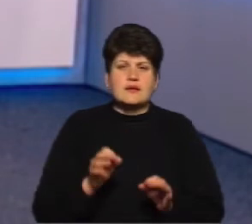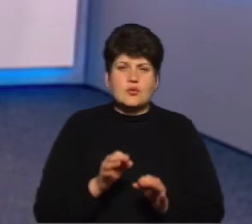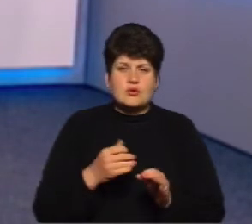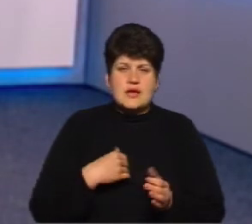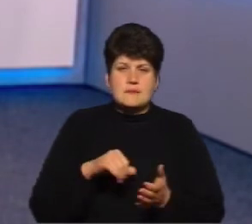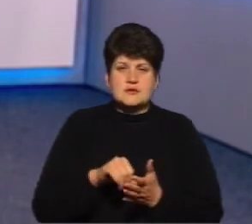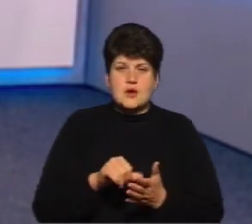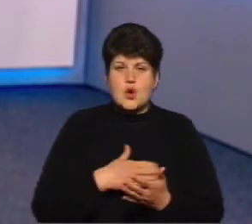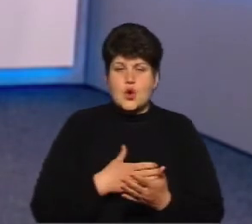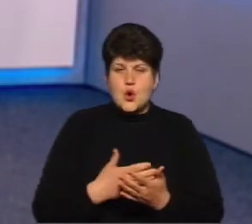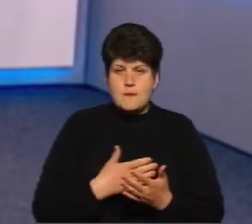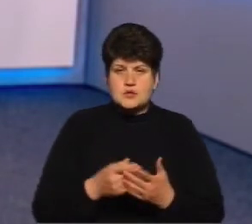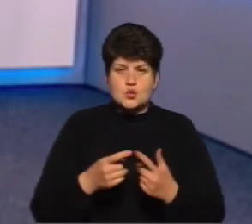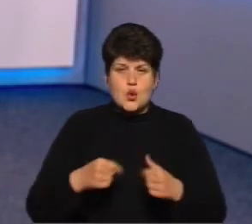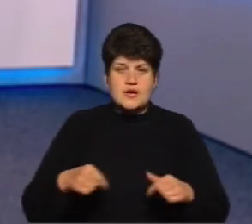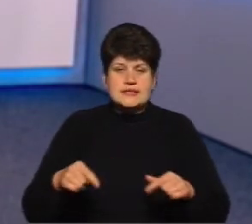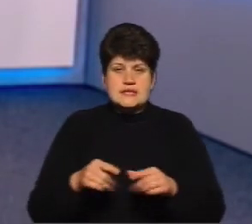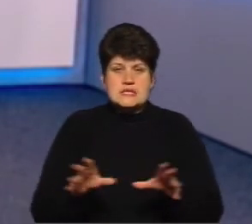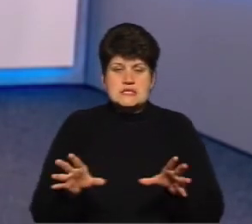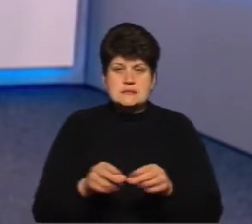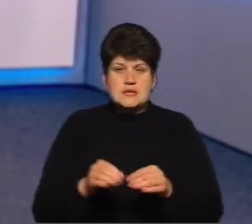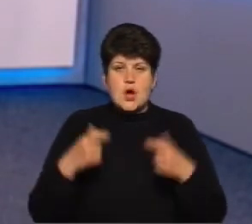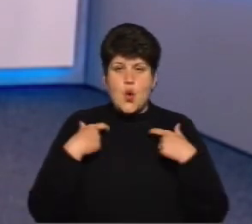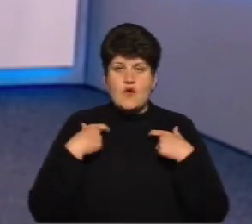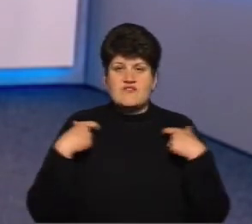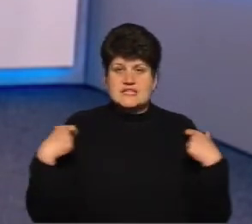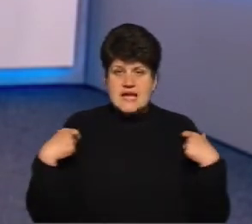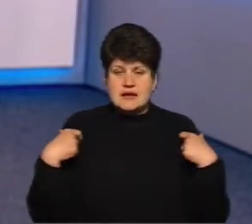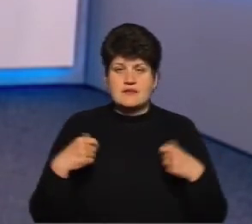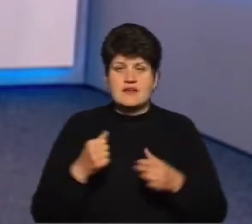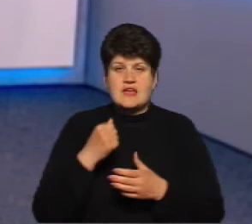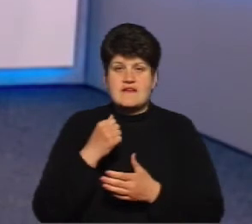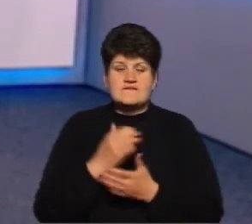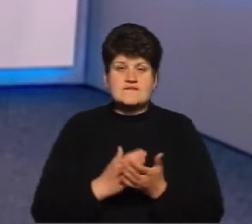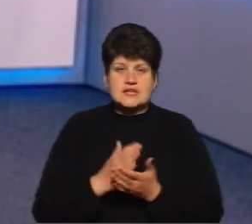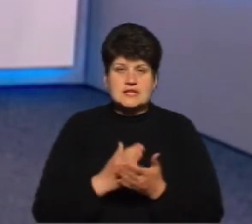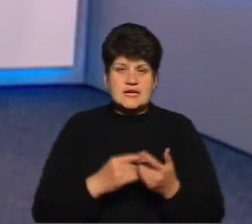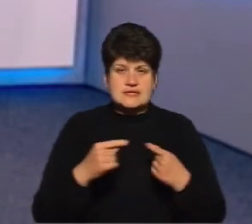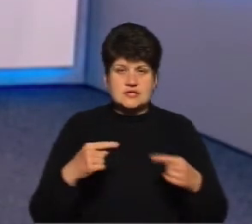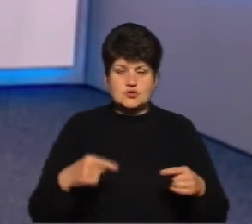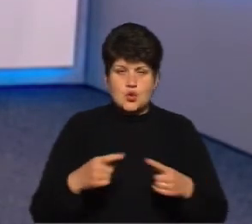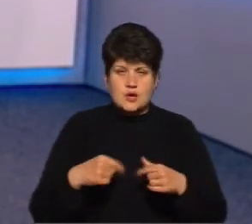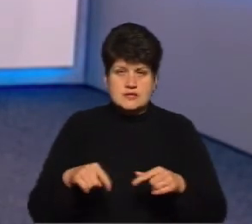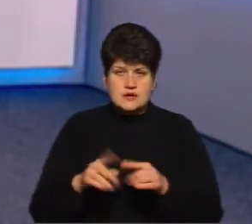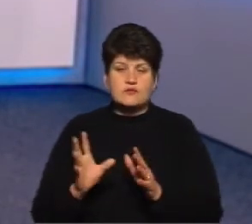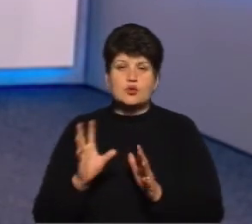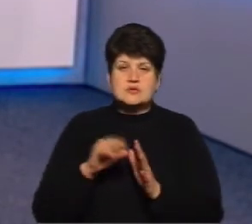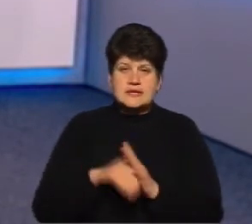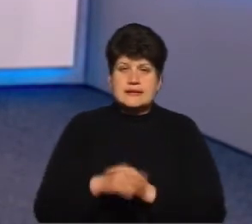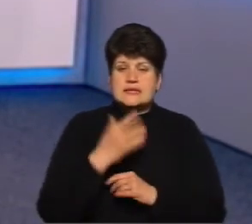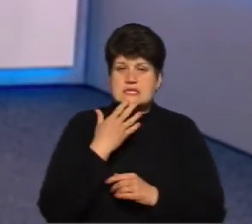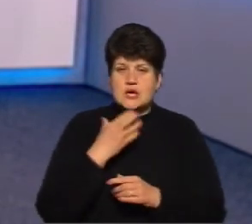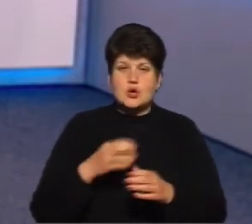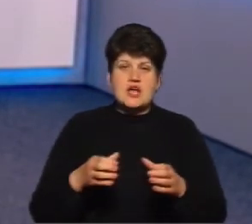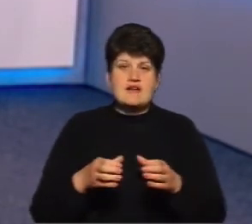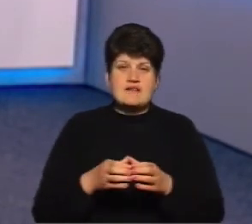громадську організацію спілку офіцерів і ветеранські другі організації, в тому числі Національної гвардії. От